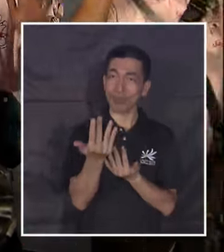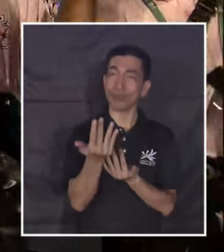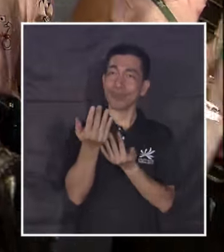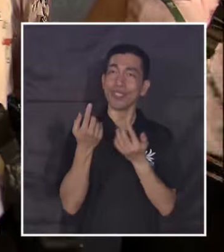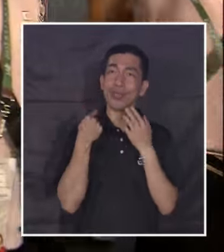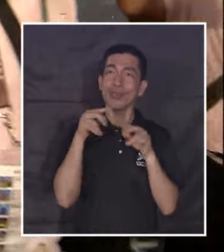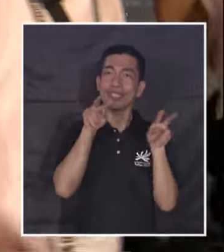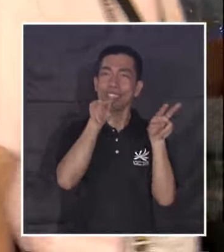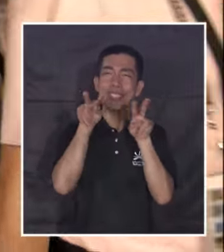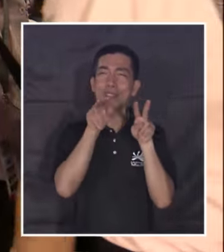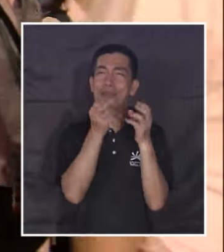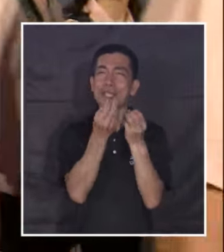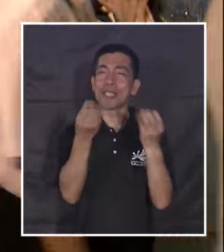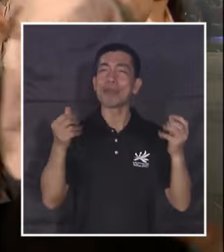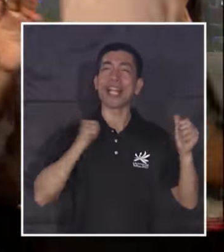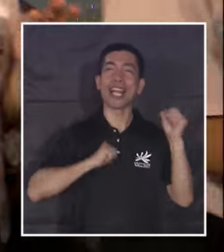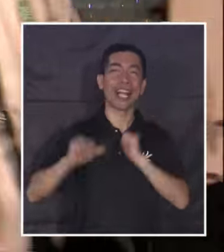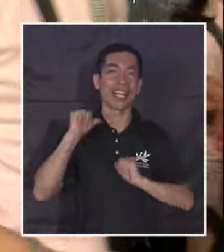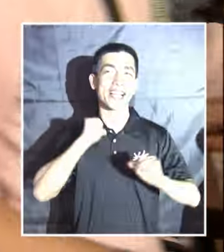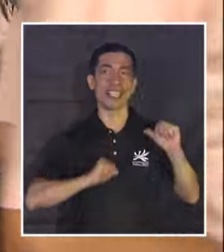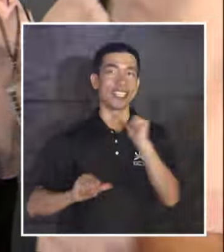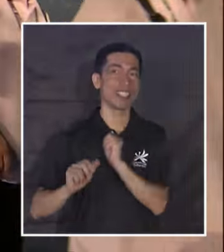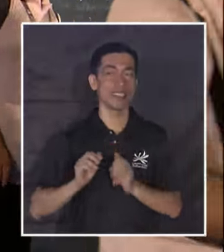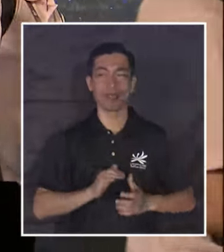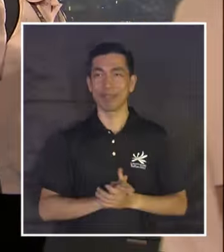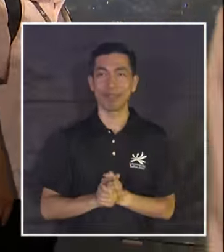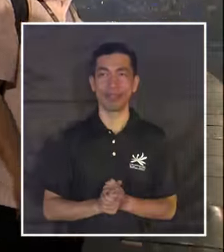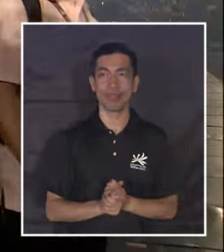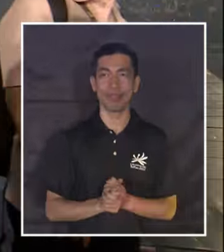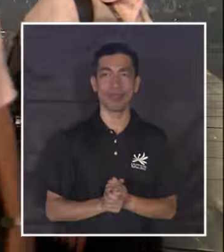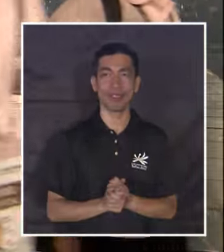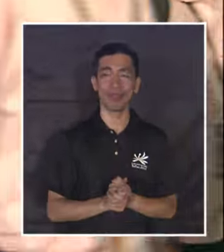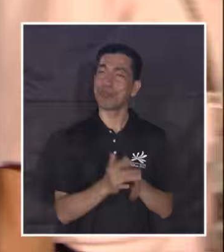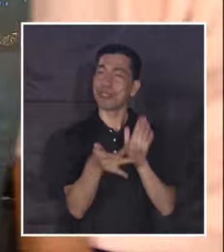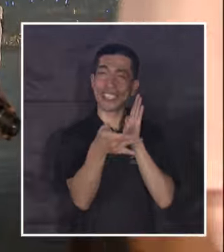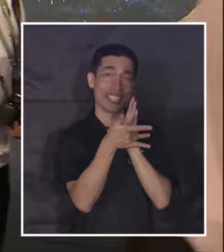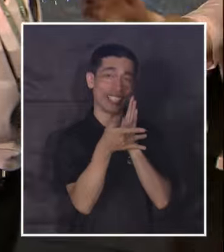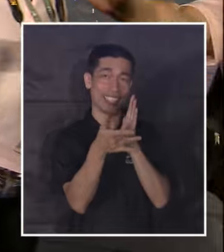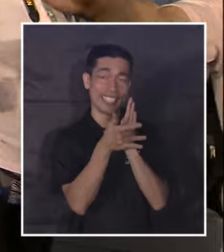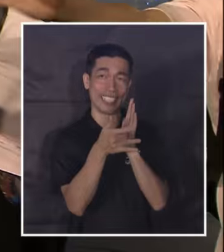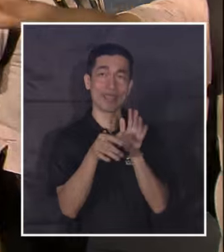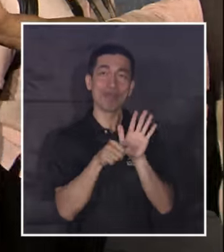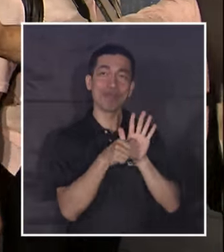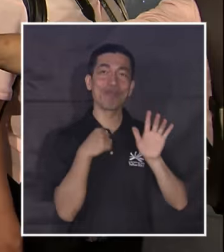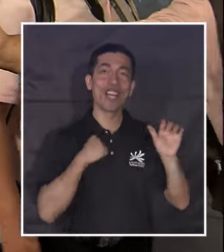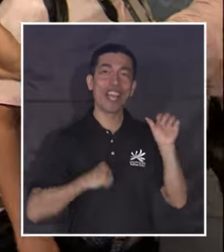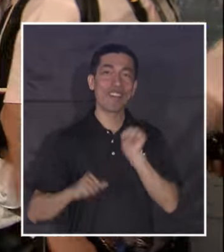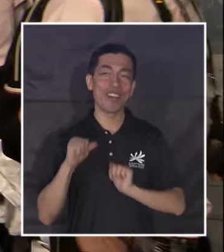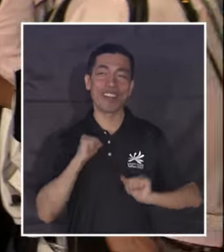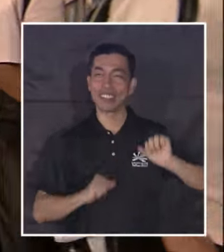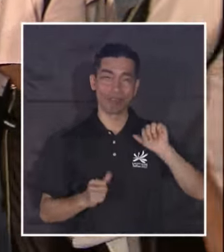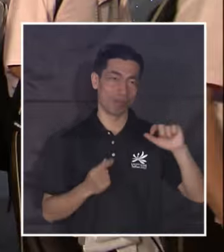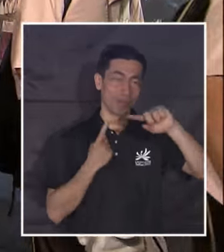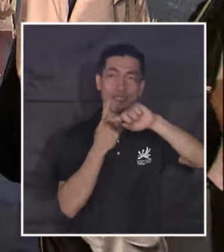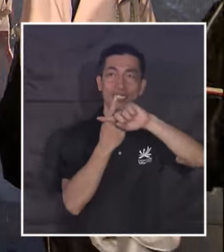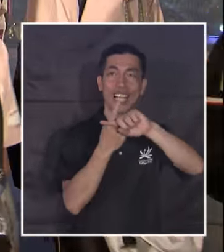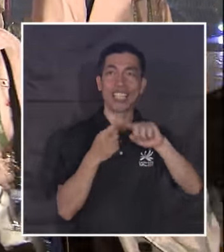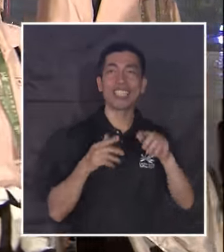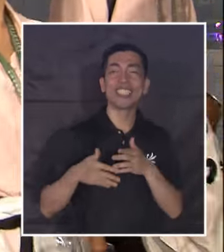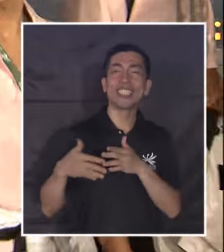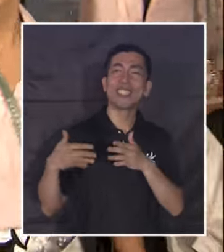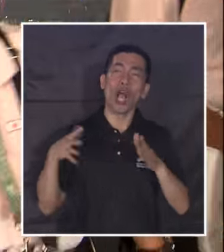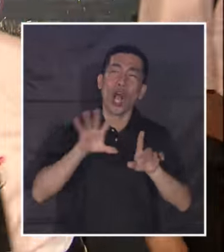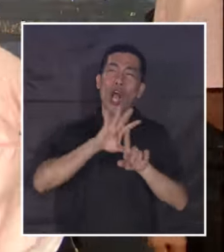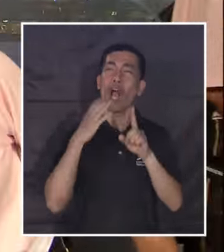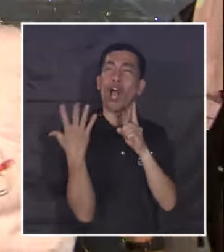技感以及具传统文化的现场演出。 所以说 The night is young，